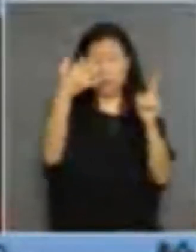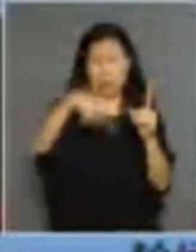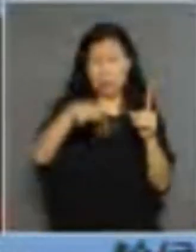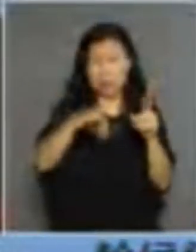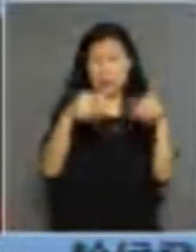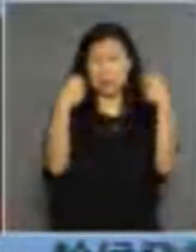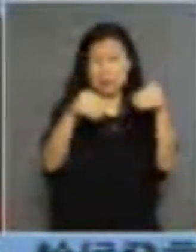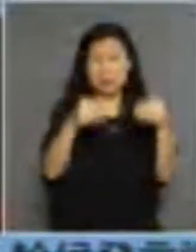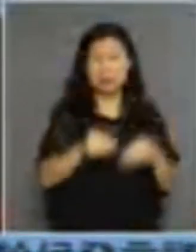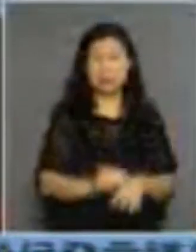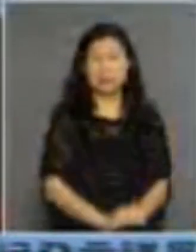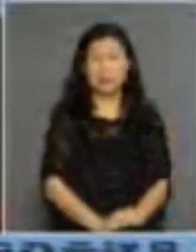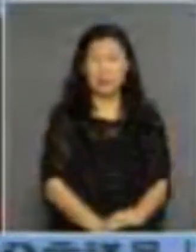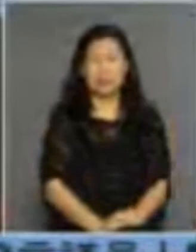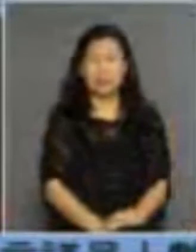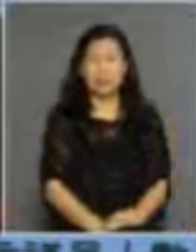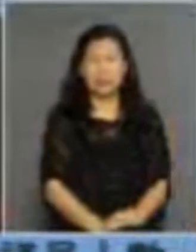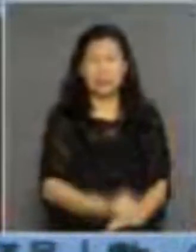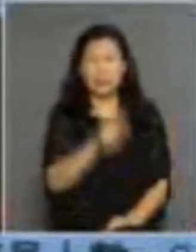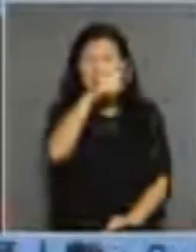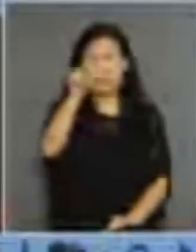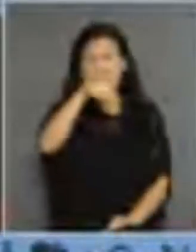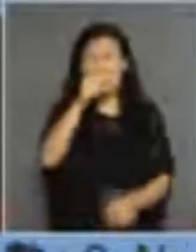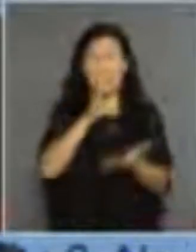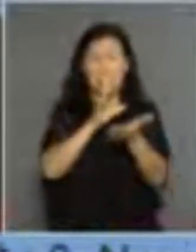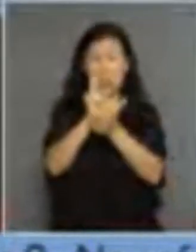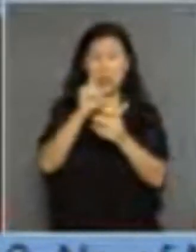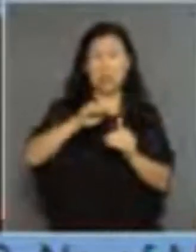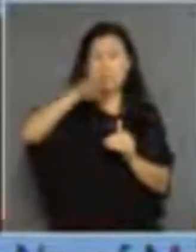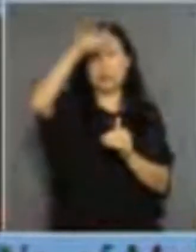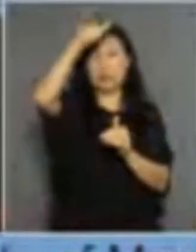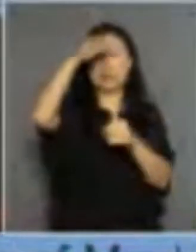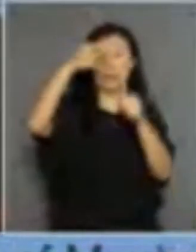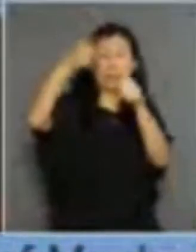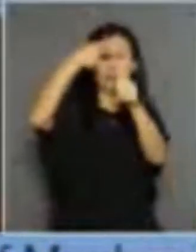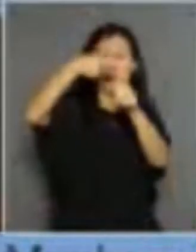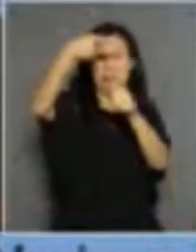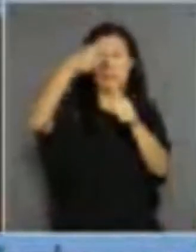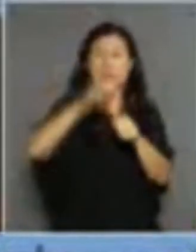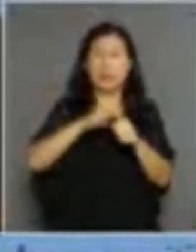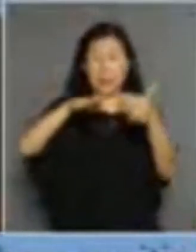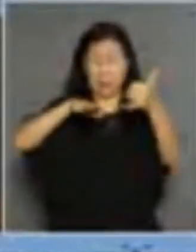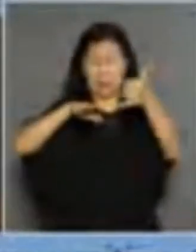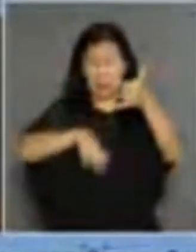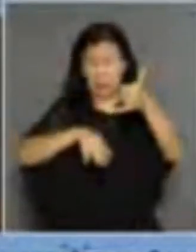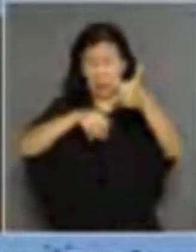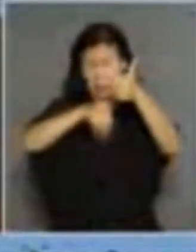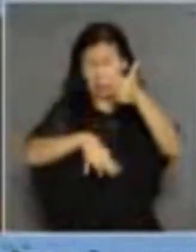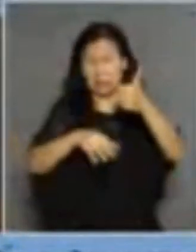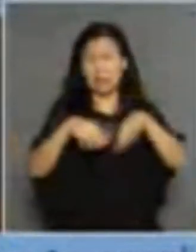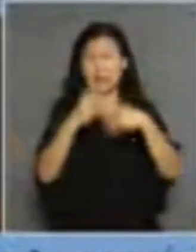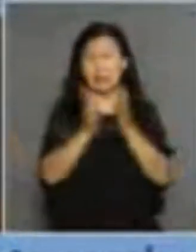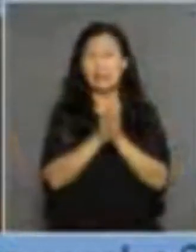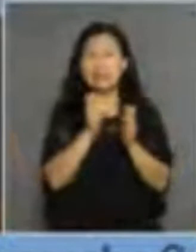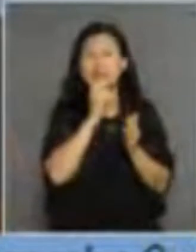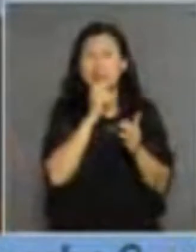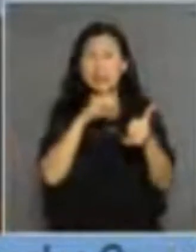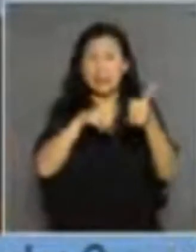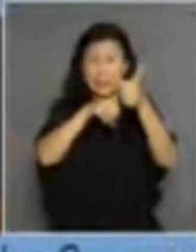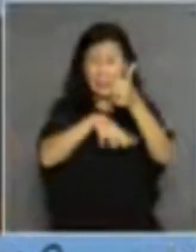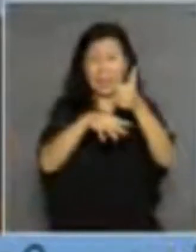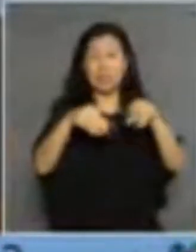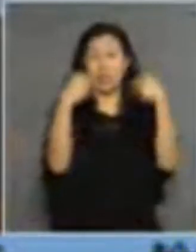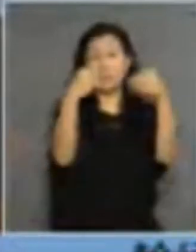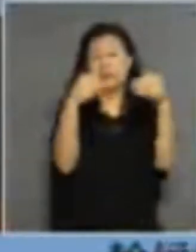個你嘅大專就最頂啊，最低嗰個基礎啦。你要話亦話基礎教育啊嘛，係